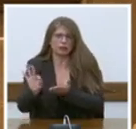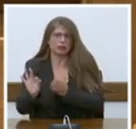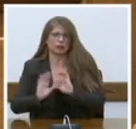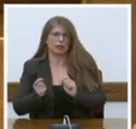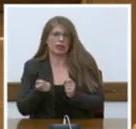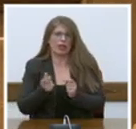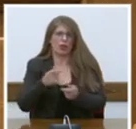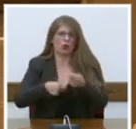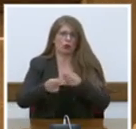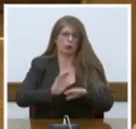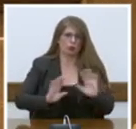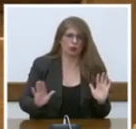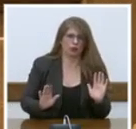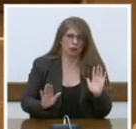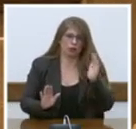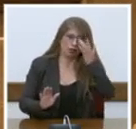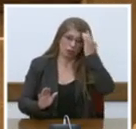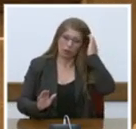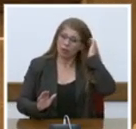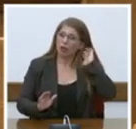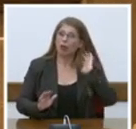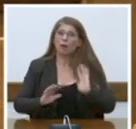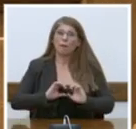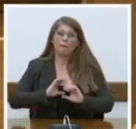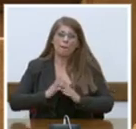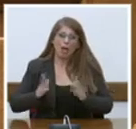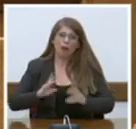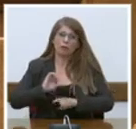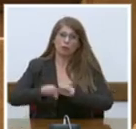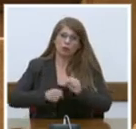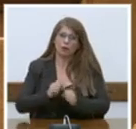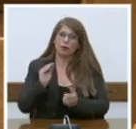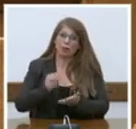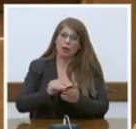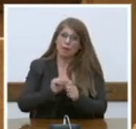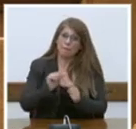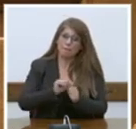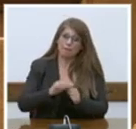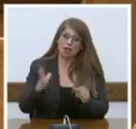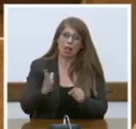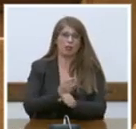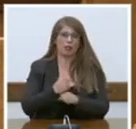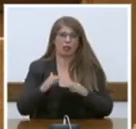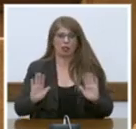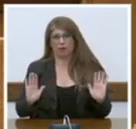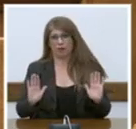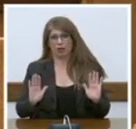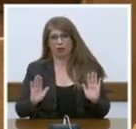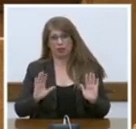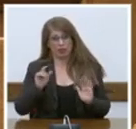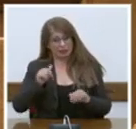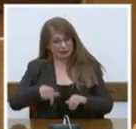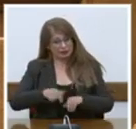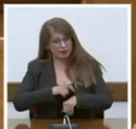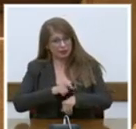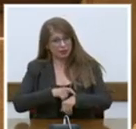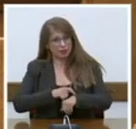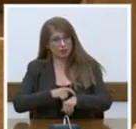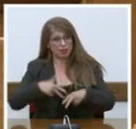τιτάνιο αγώνα που δίνουν, και πάλι ο μήνας δεν βγαίνει. Την ίδια στιγμή, η κάθε κυβέρνηση αρνείται